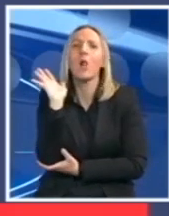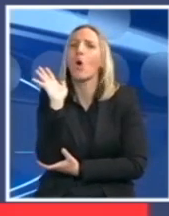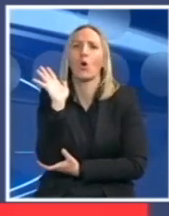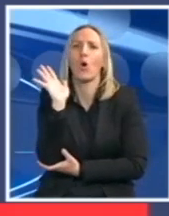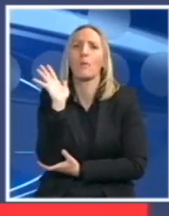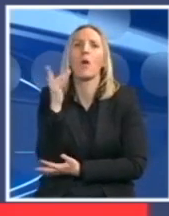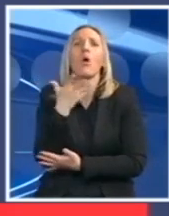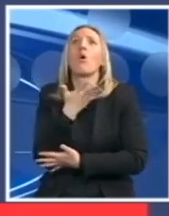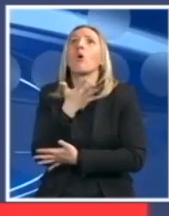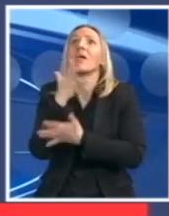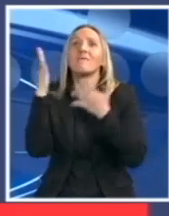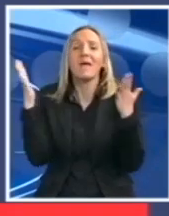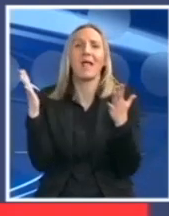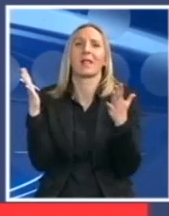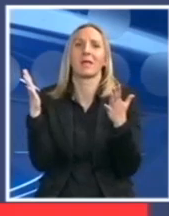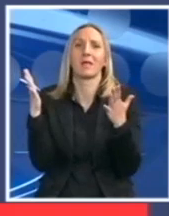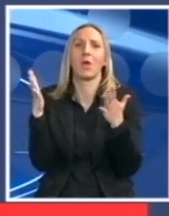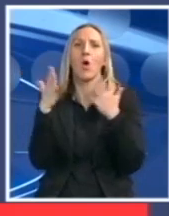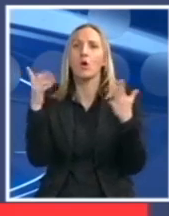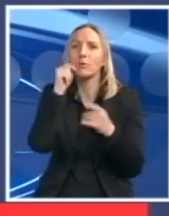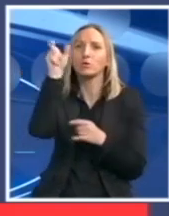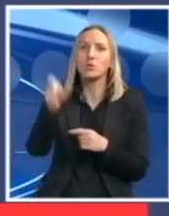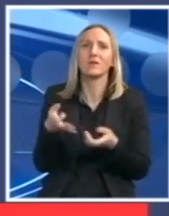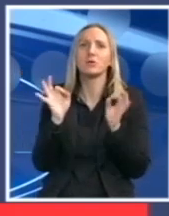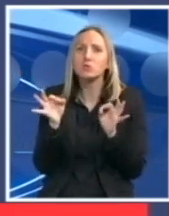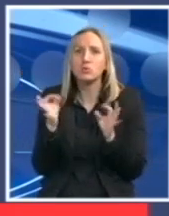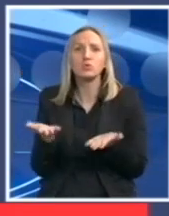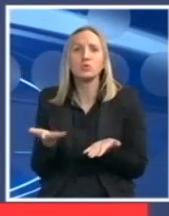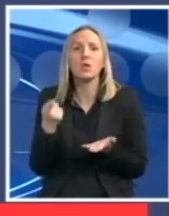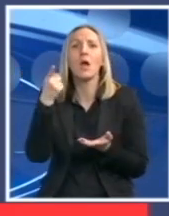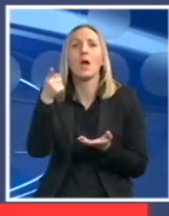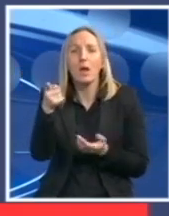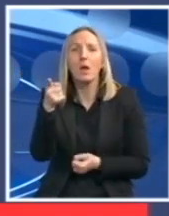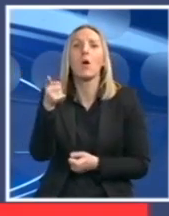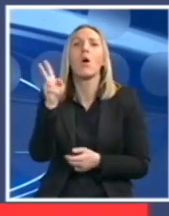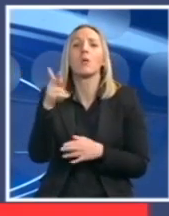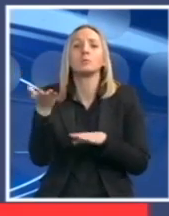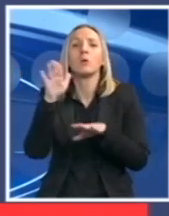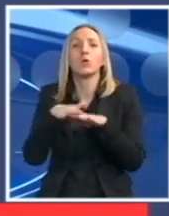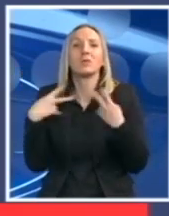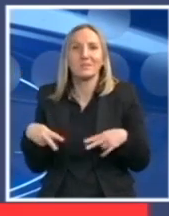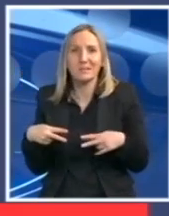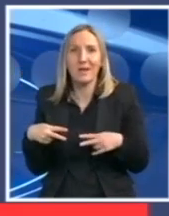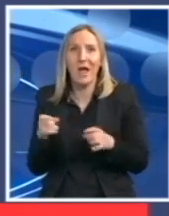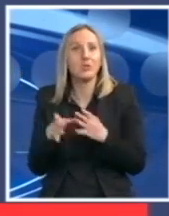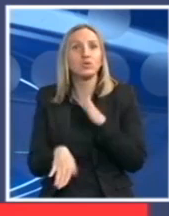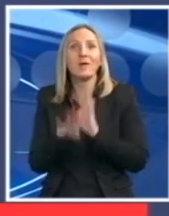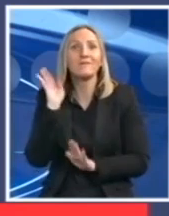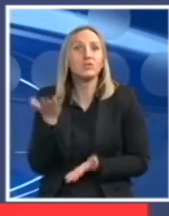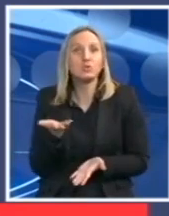da je veliki i ogroman kao čovek ili stručnjak, on može da ima dodatni strah, ništa više. Pa